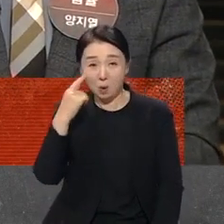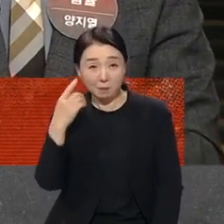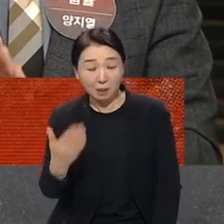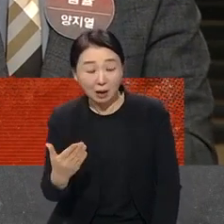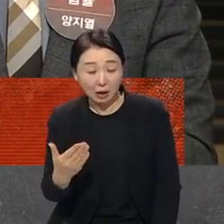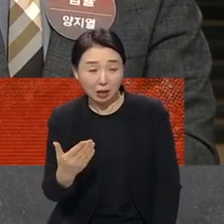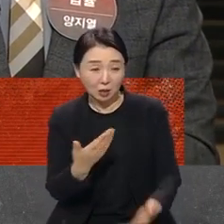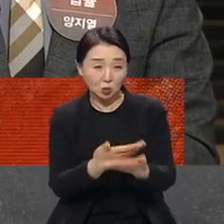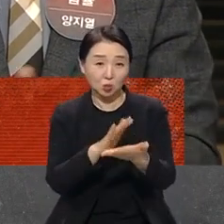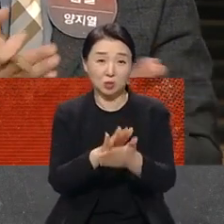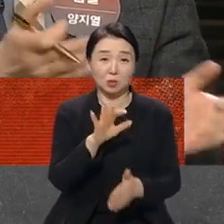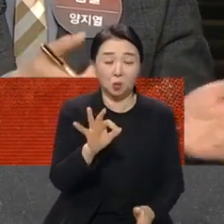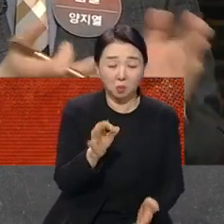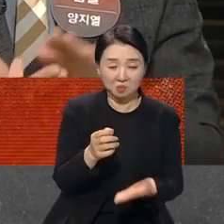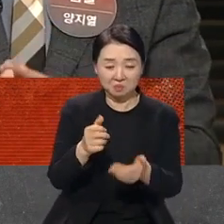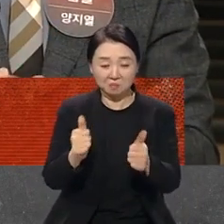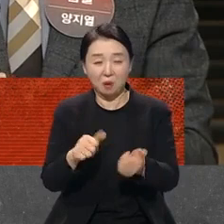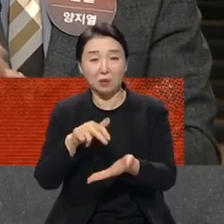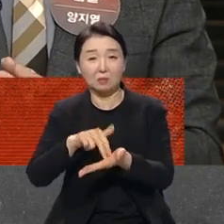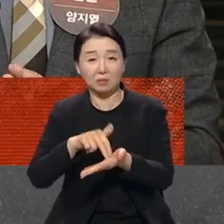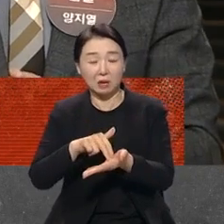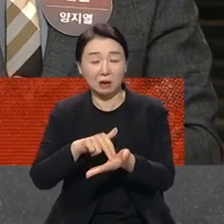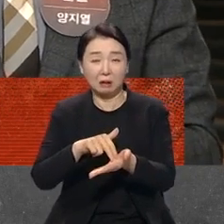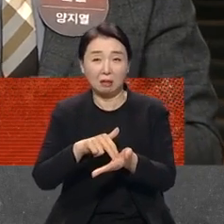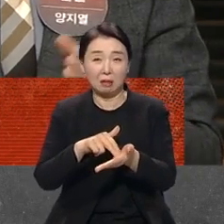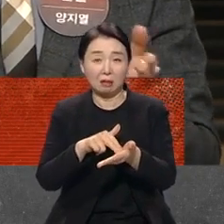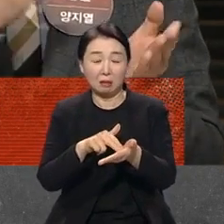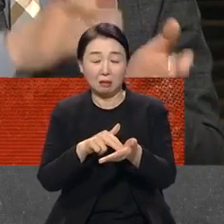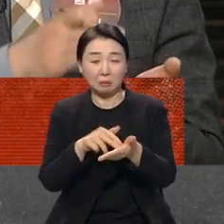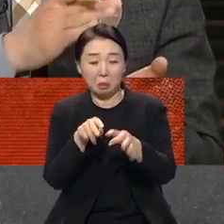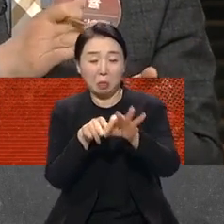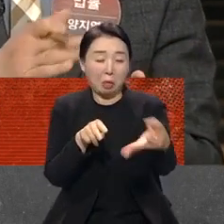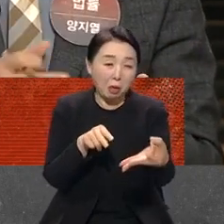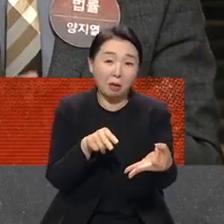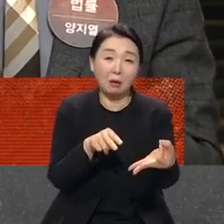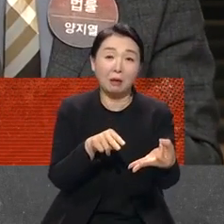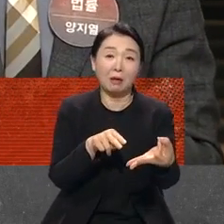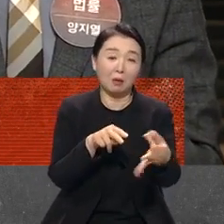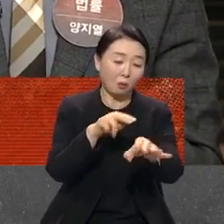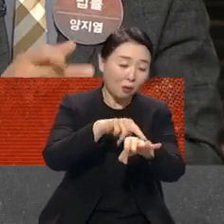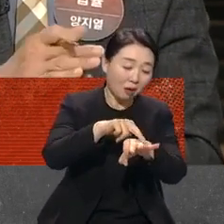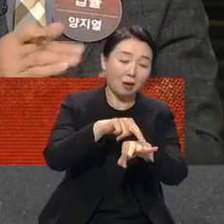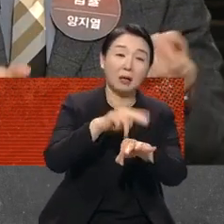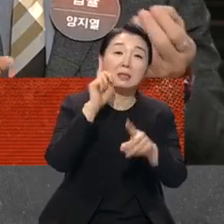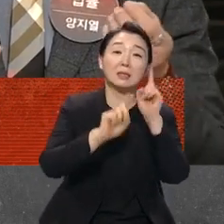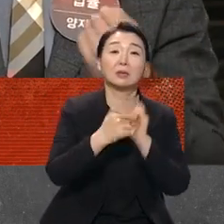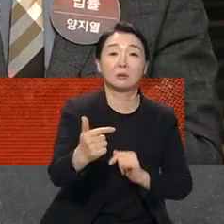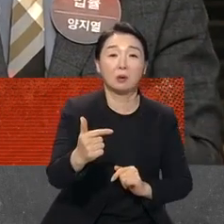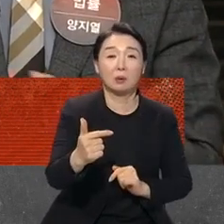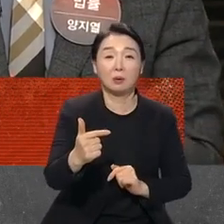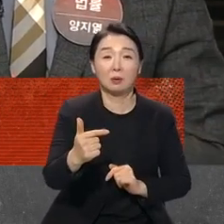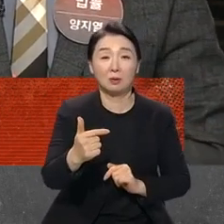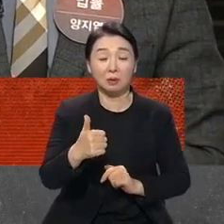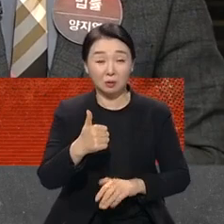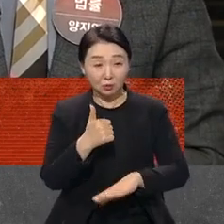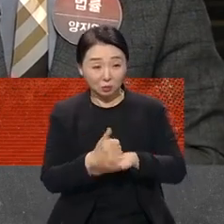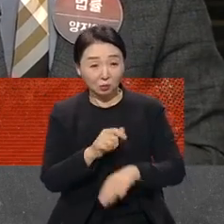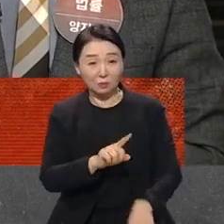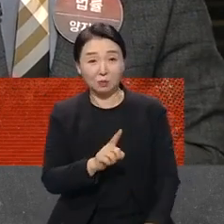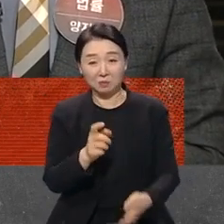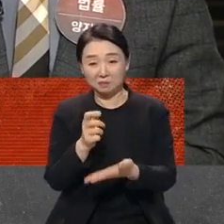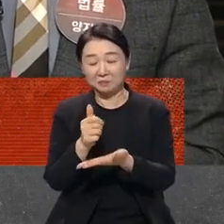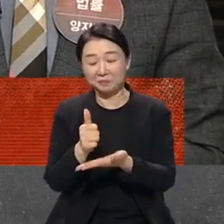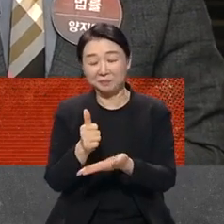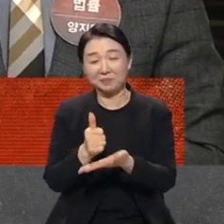cct 넘진 것 때문에 그러니까 지금 오토바이 왼쪽 부분이 아마 망가졌을 거 아니에요 그런 것들이 나오면 이제 법원의